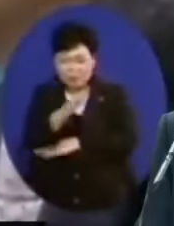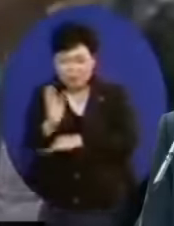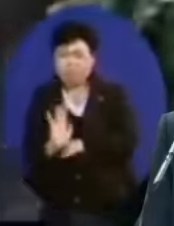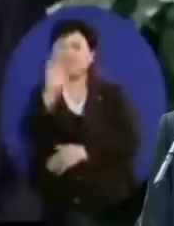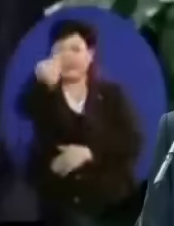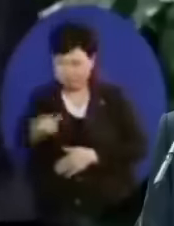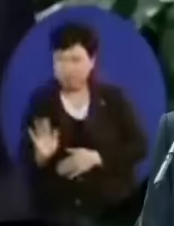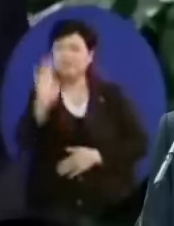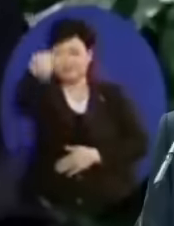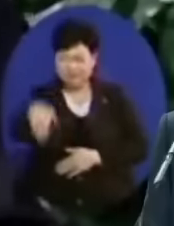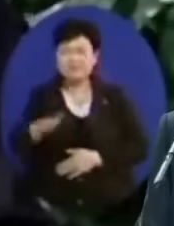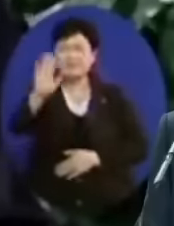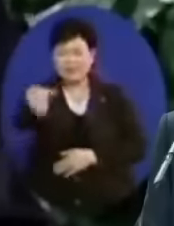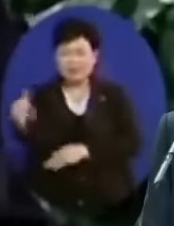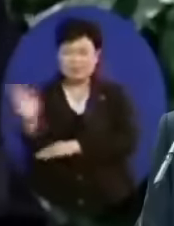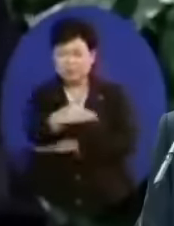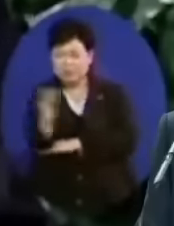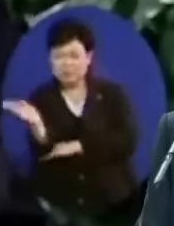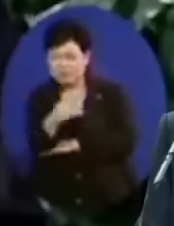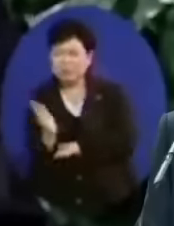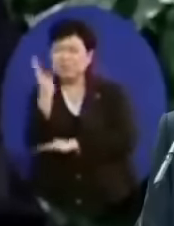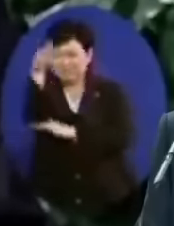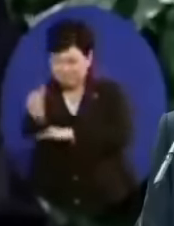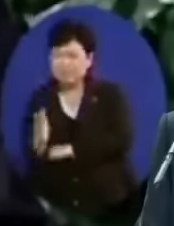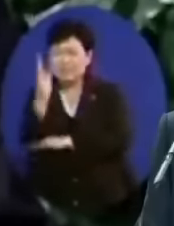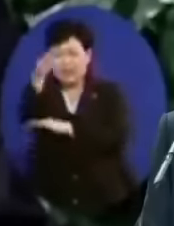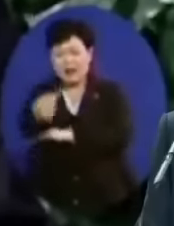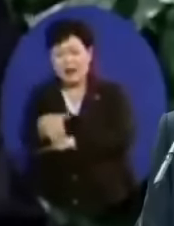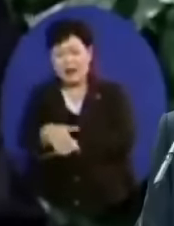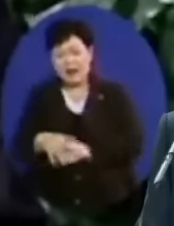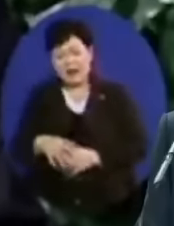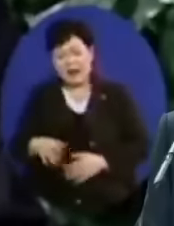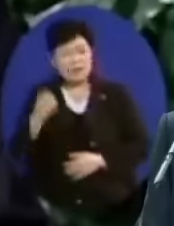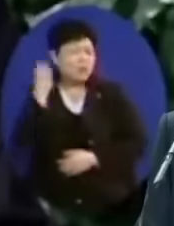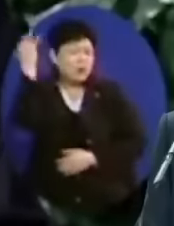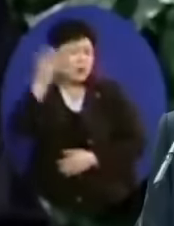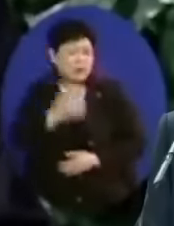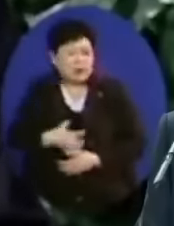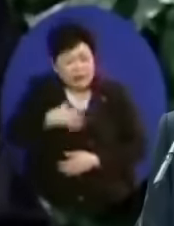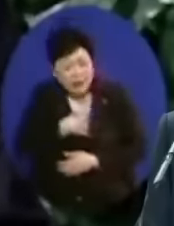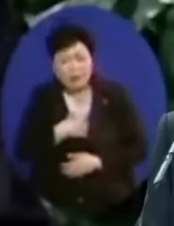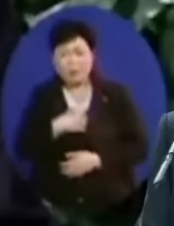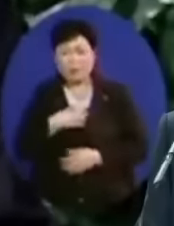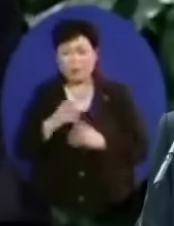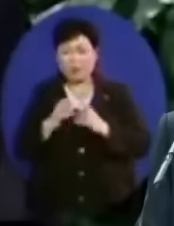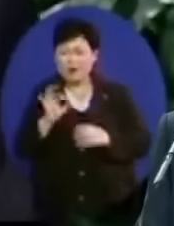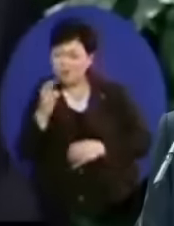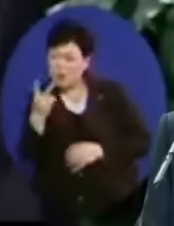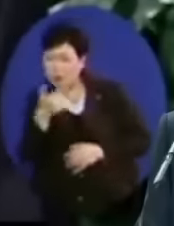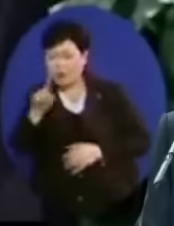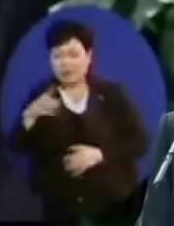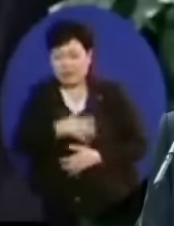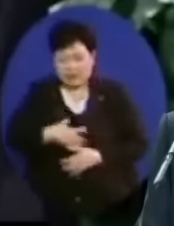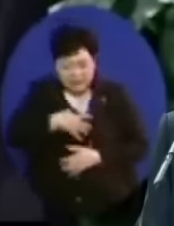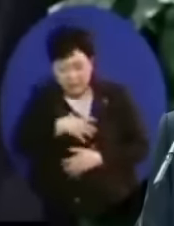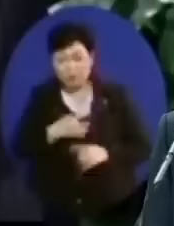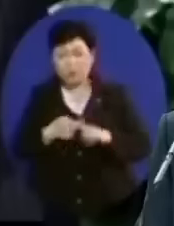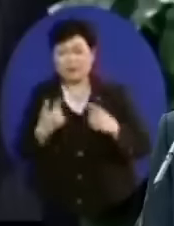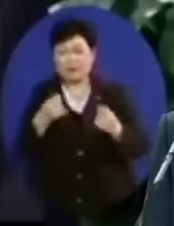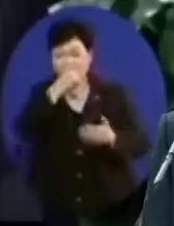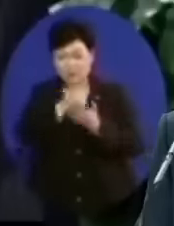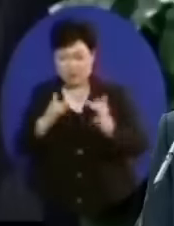올라갔다가 내려왔다가 몸부림을 칩니다. 그러니 물고기도 괴롭고 요나도 괴롭습니다. 아직 죄인이 우리 가운데